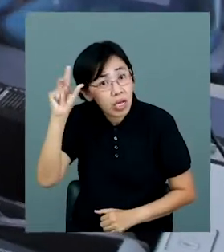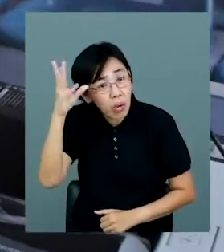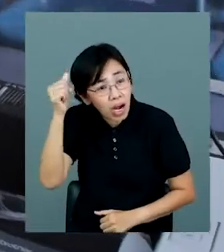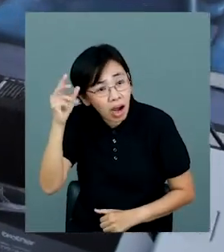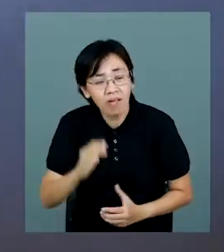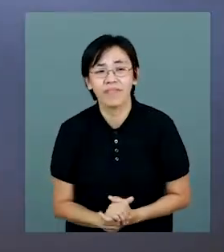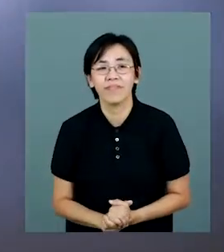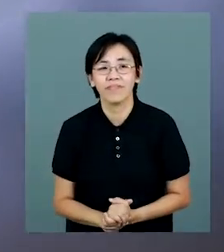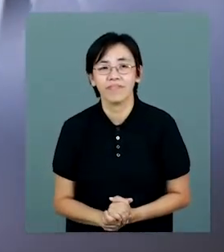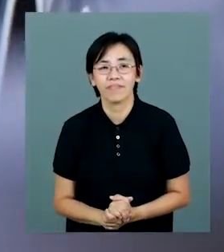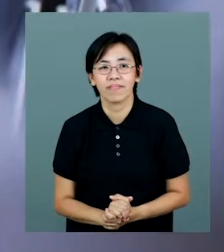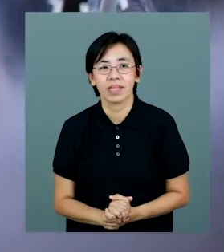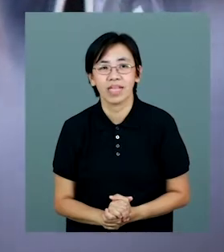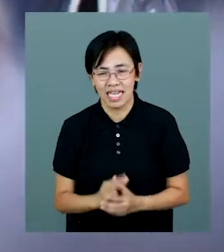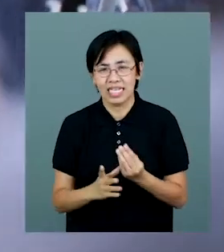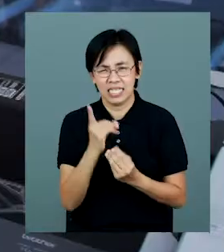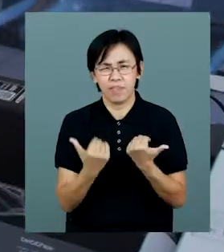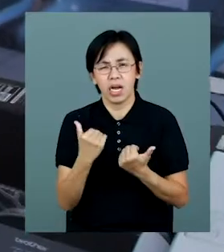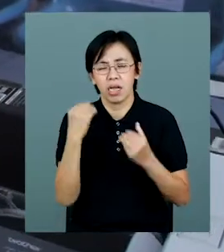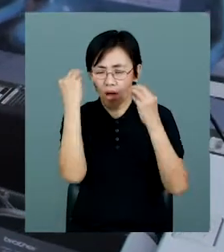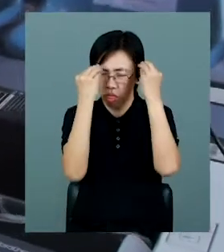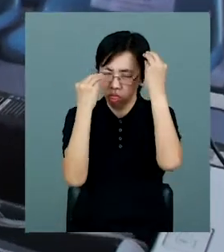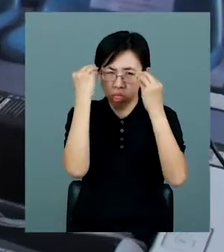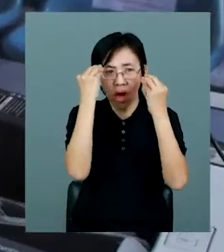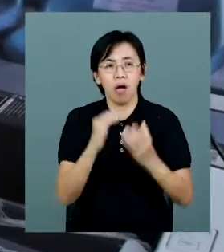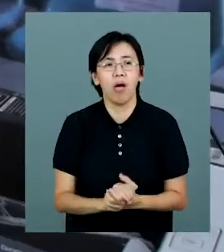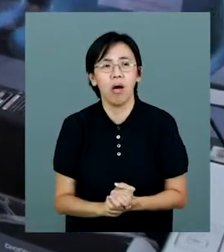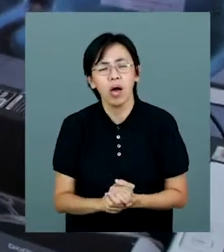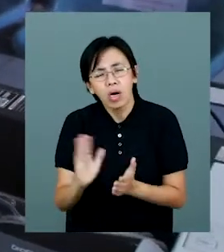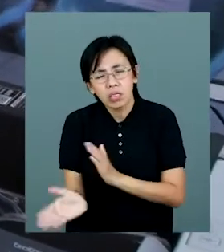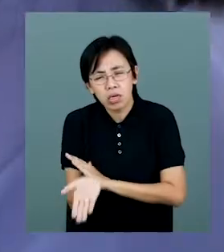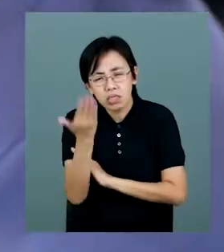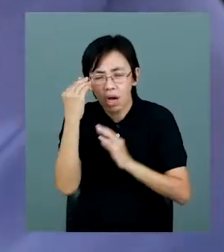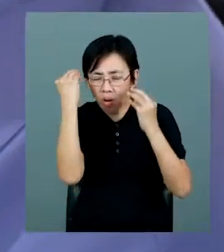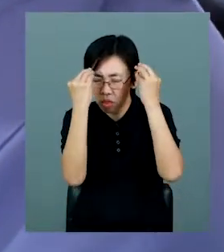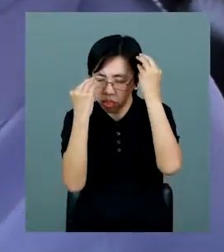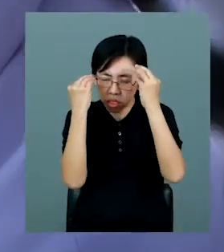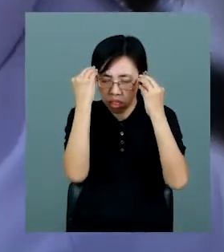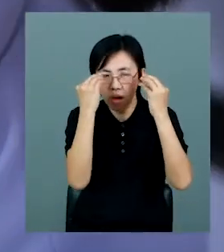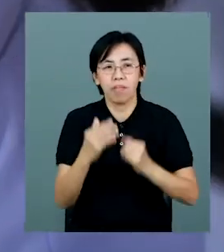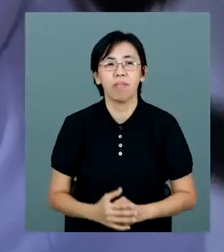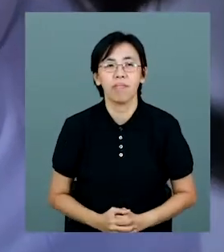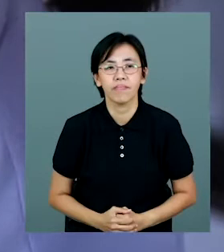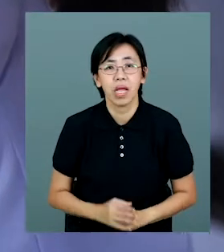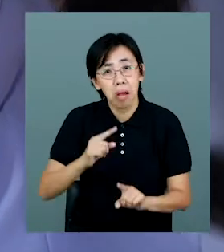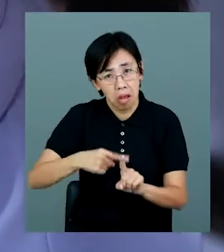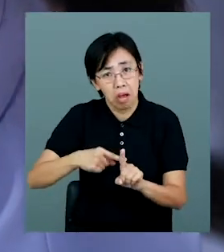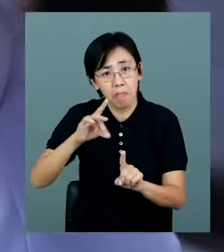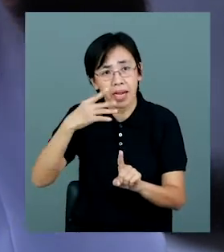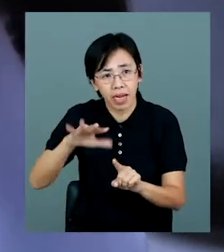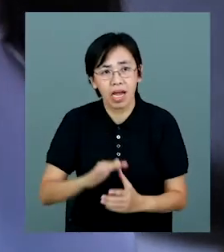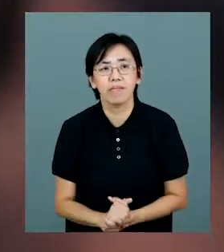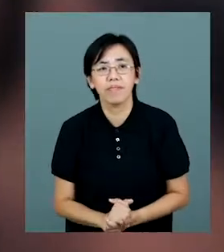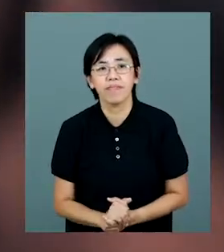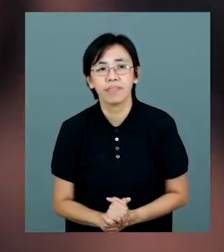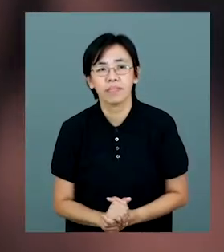บลาเยอร์เฉย มันแง่ไปใหญ่ใน ช่วงสัปดาห์นี้ครับเป็นช่วงเช้าๆครับ เสียชีวิตไปตั้งประมาณ20 8เดือน